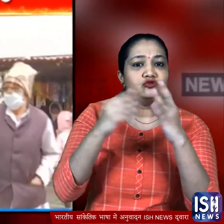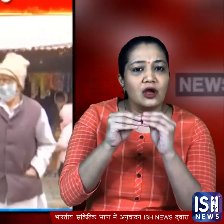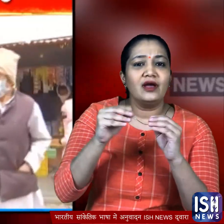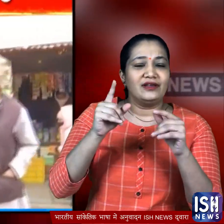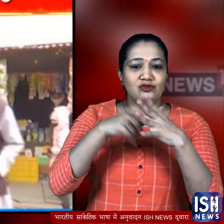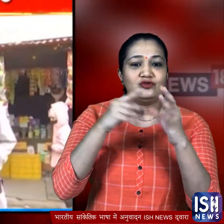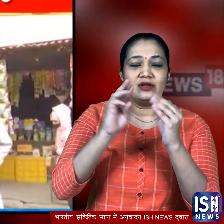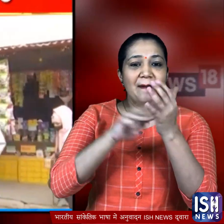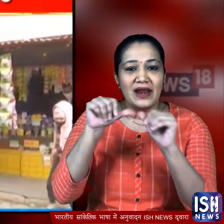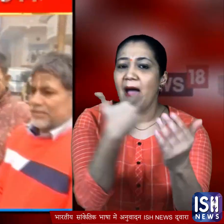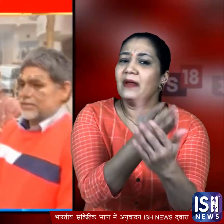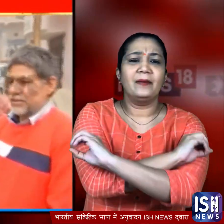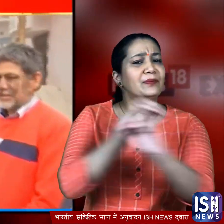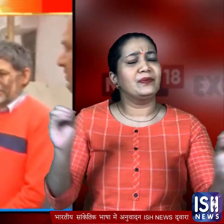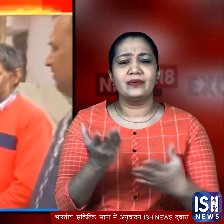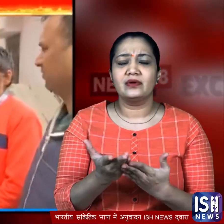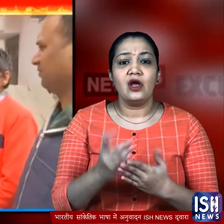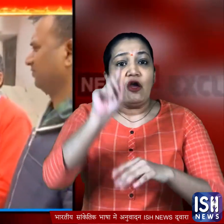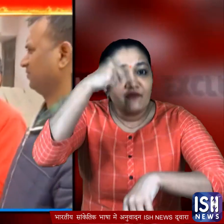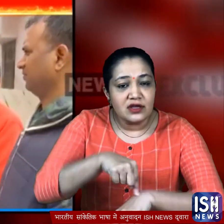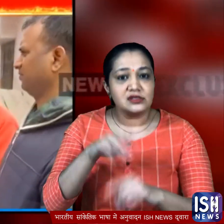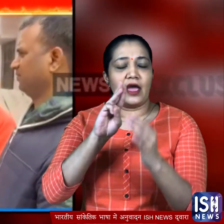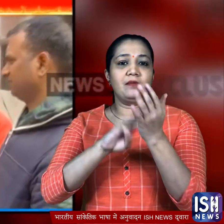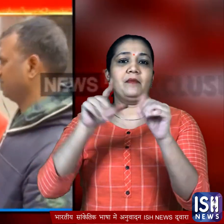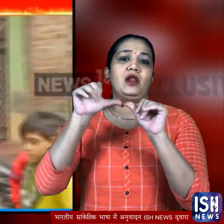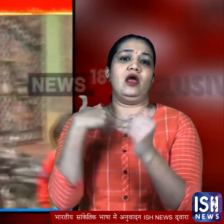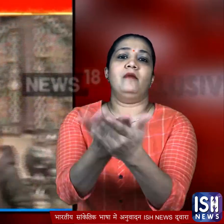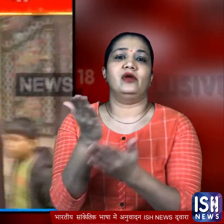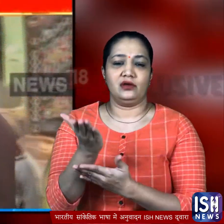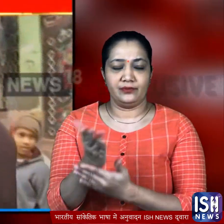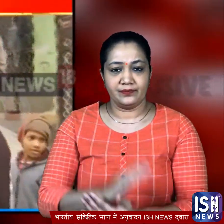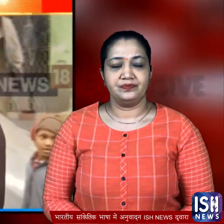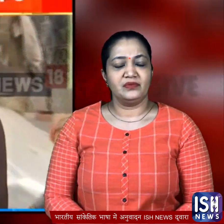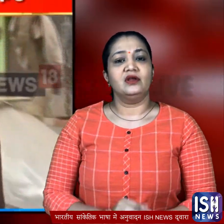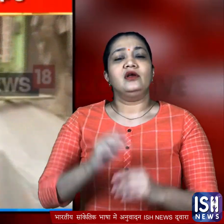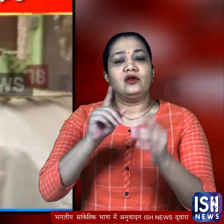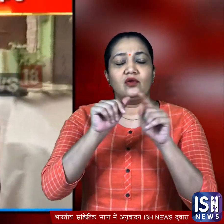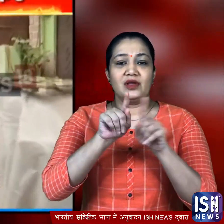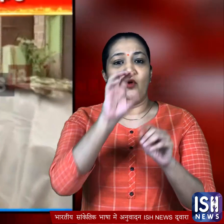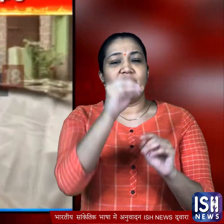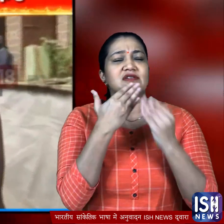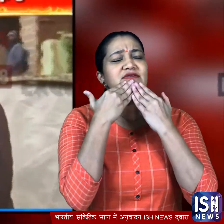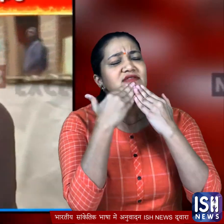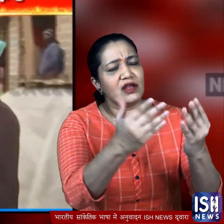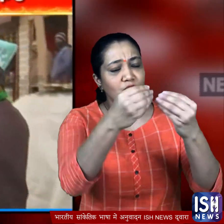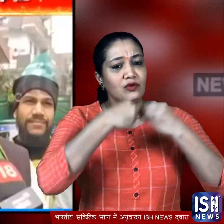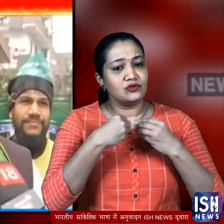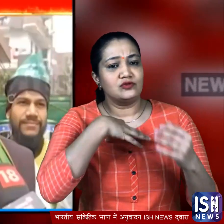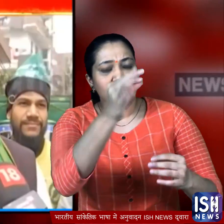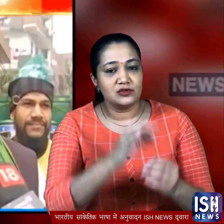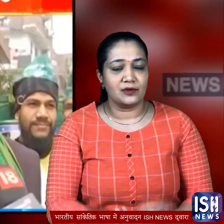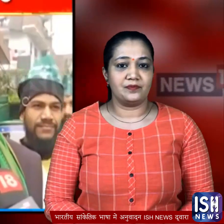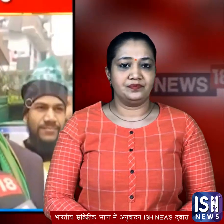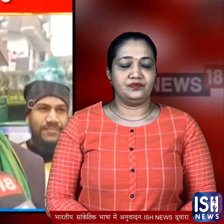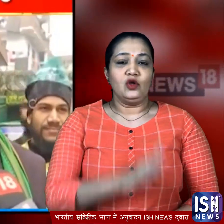गंभीर दावेदारों में भी शुमार नहीं किया गया। पहली बार वो विधानसभा चुनाव लड़ने वाले हैं। मदन मोहन झा ने टिकट देने के लिए ओवैसी का भी शुक्रिया अदा किया।